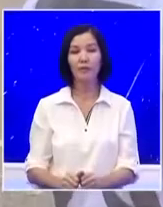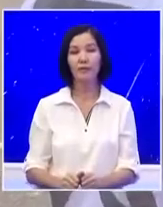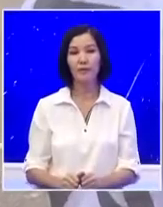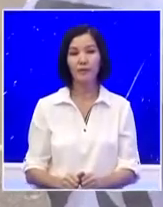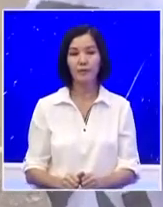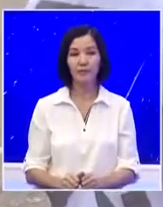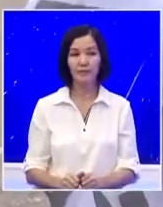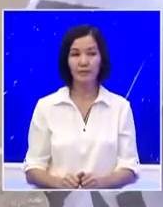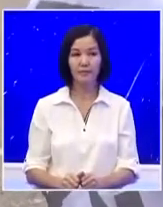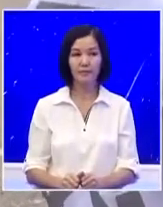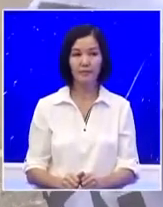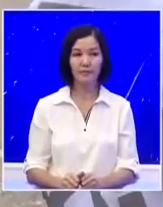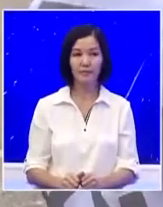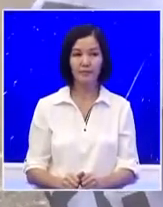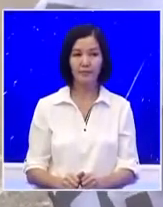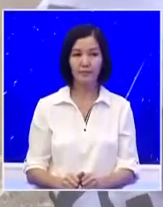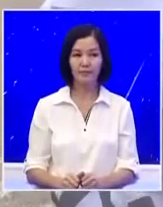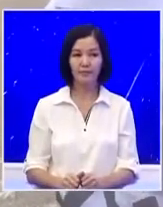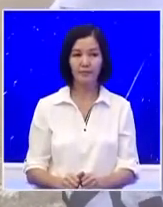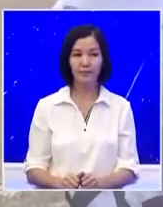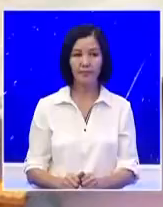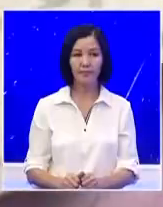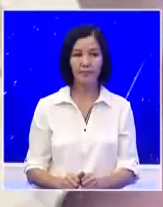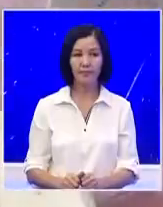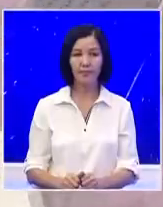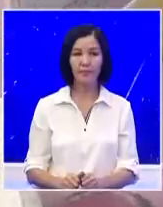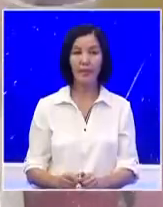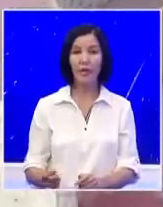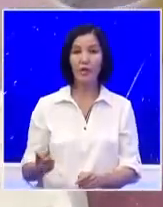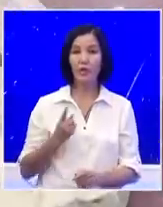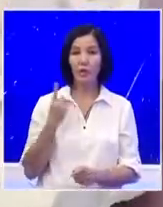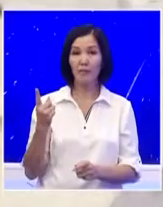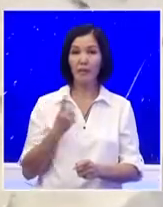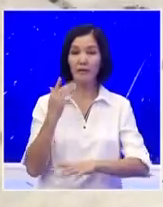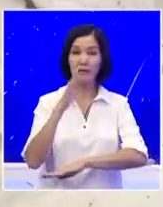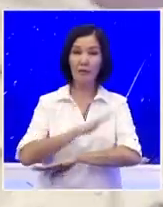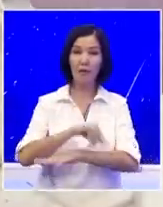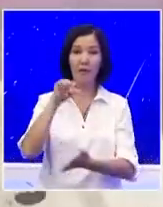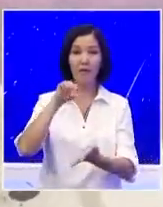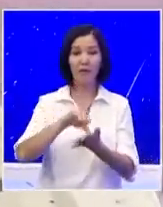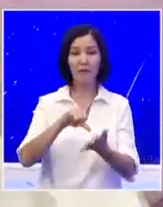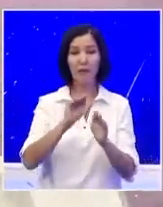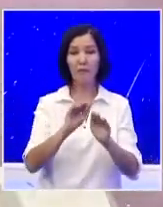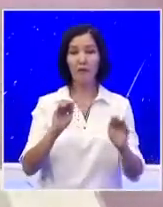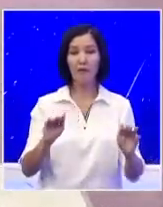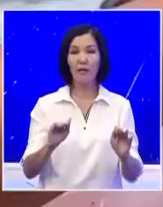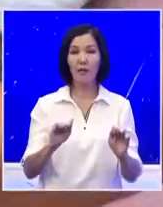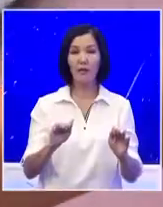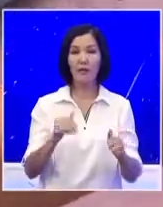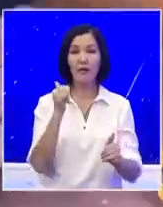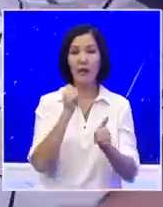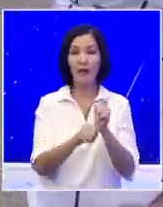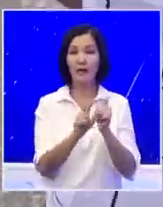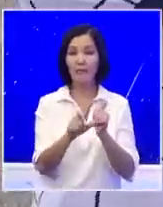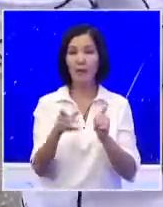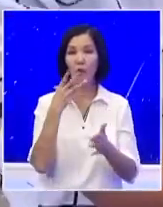қылып аламыз. Енді міне мынаны жинаймыз енді. Шебердің шеберлік сағатына қатысқан балаларда құр келмепті. Әрқайсысы